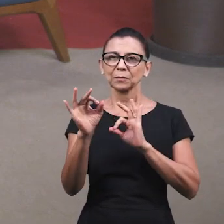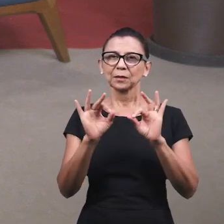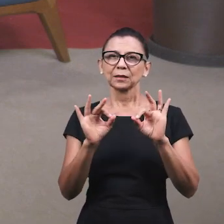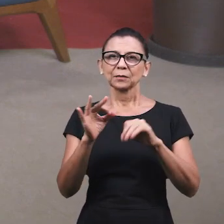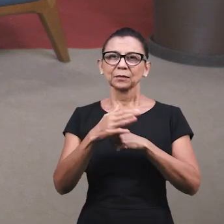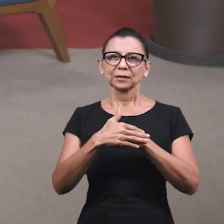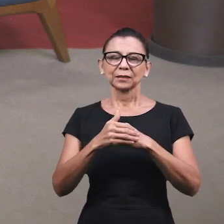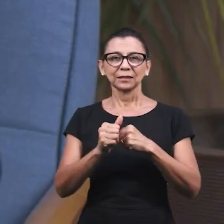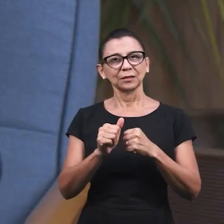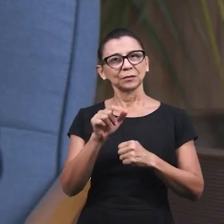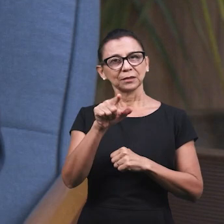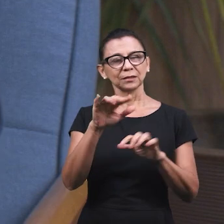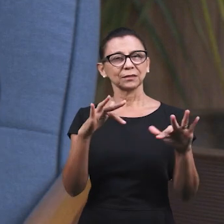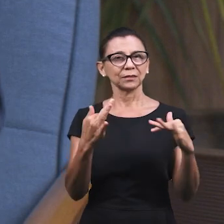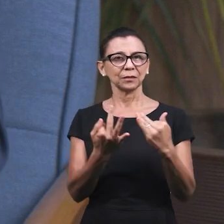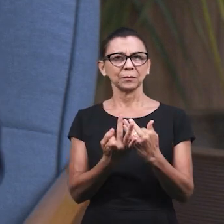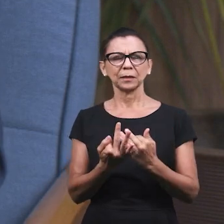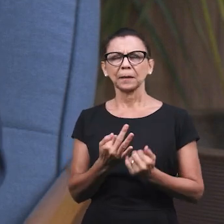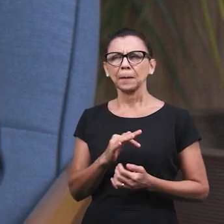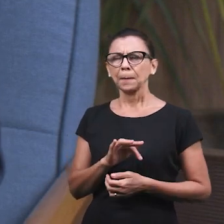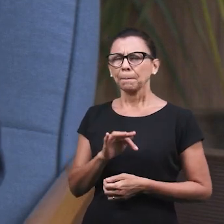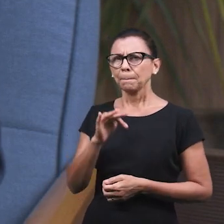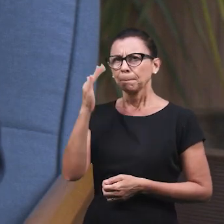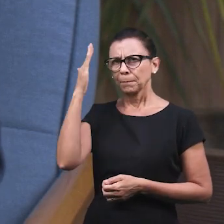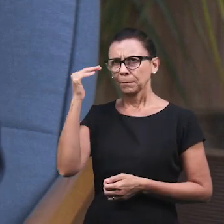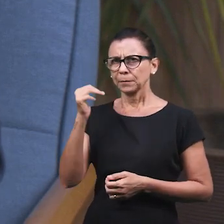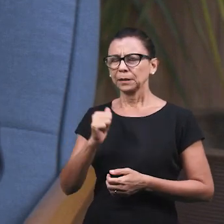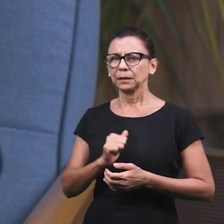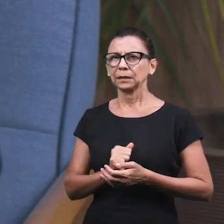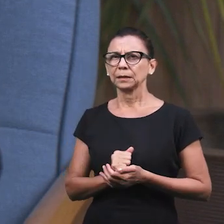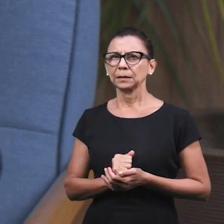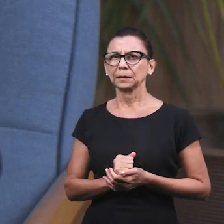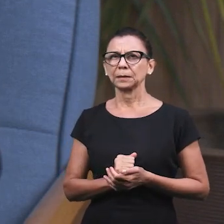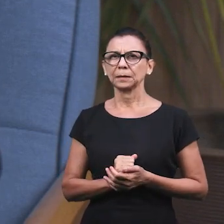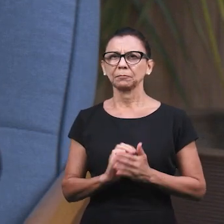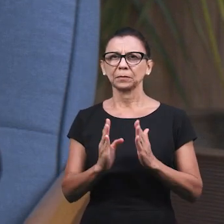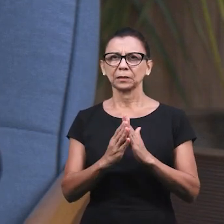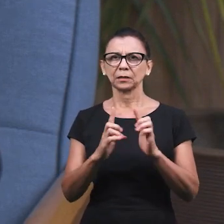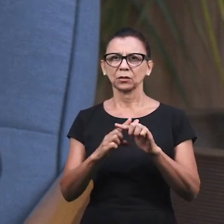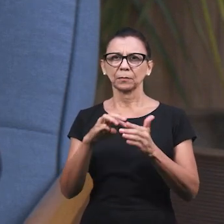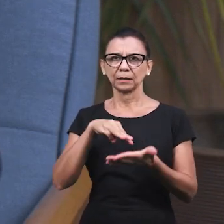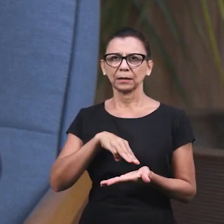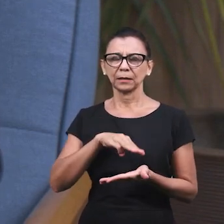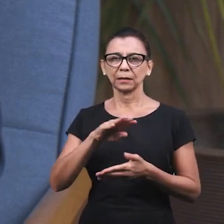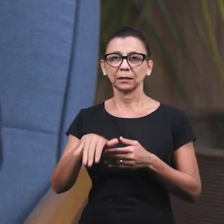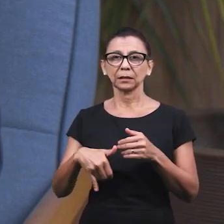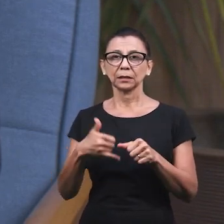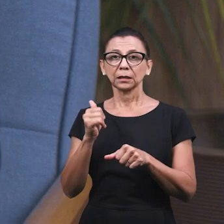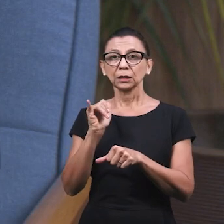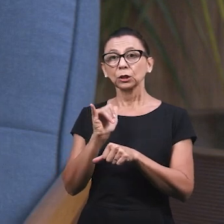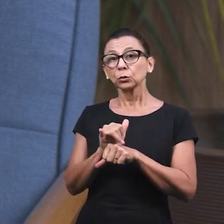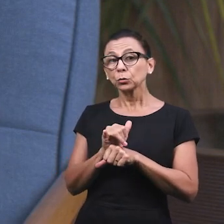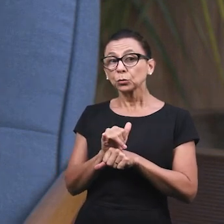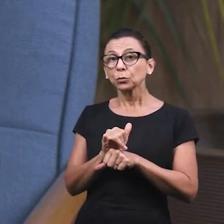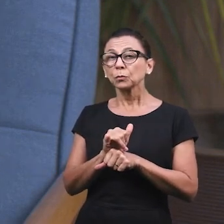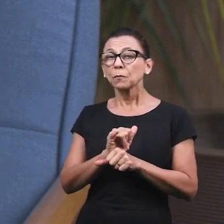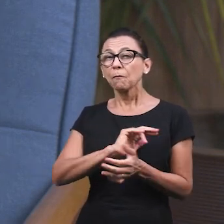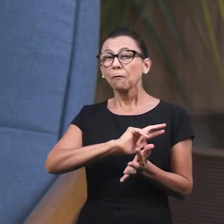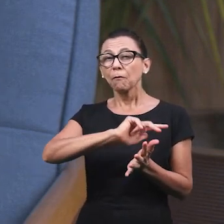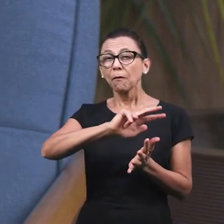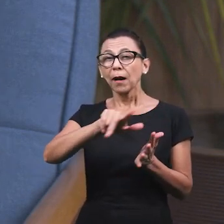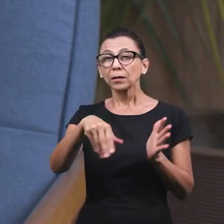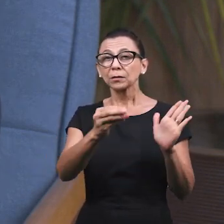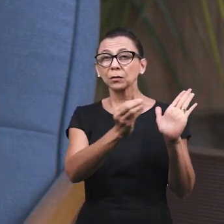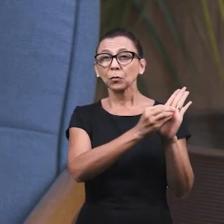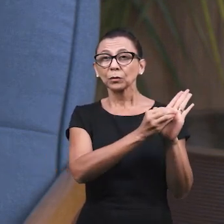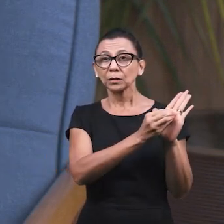et pour toute votre famille. Vous savez que le canal de l'Église chrétienne Maranatha sur YouTube est plein de contenus